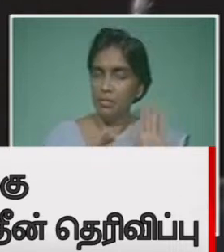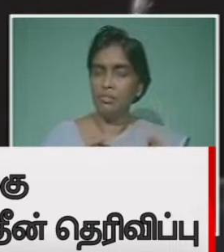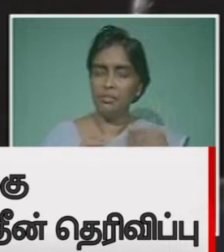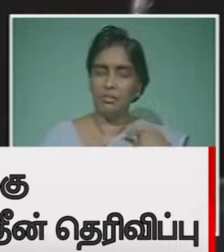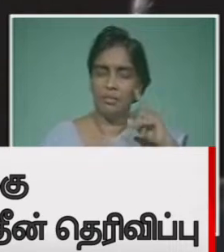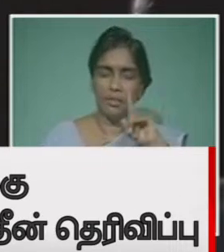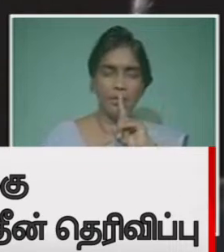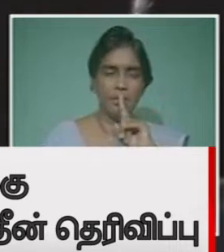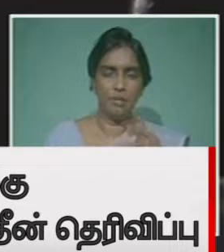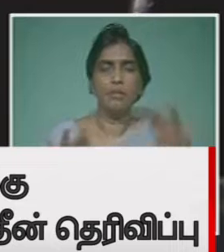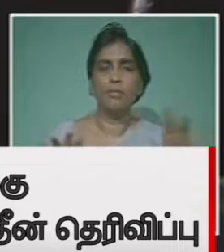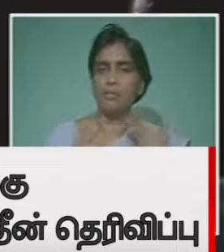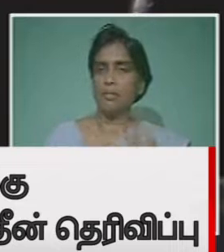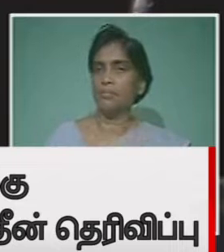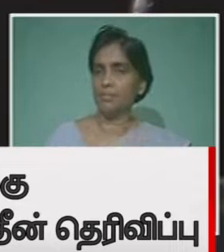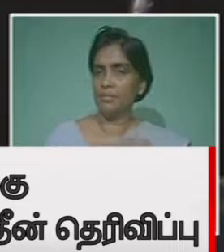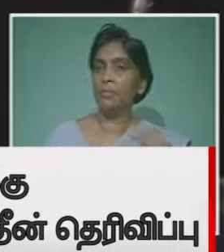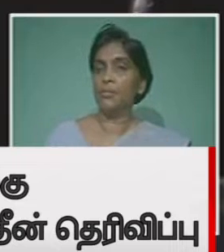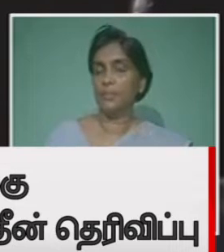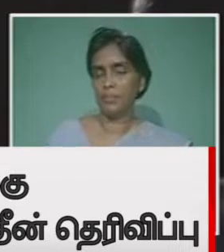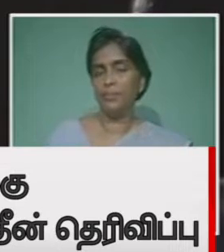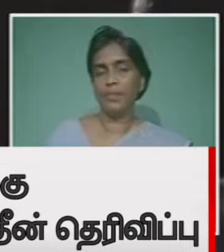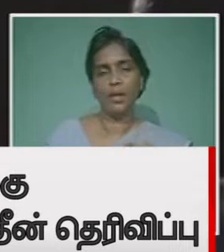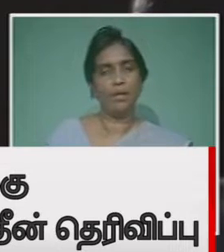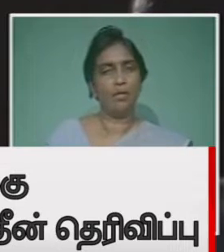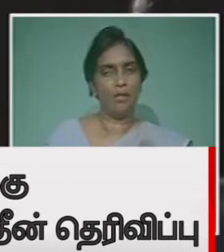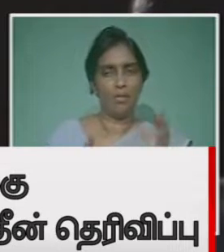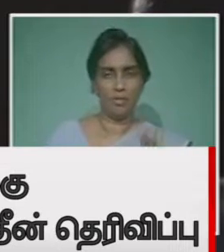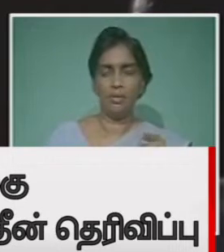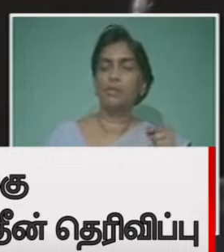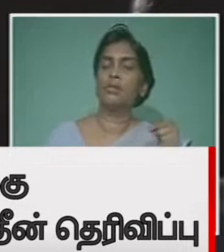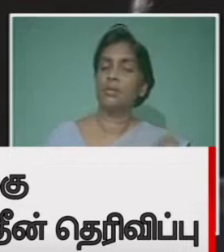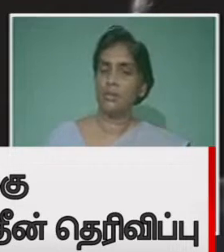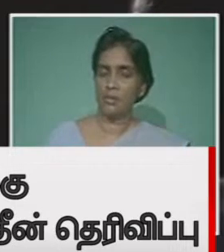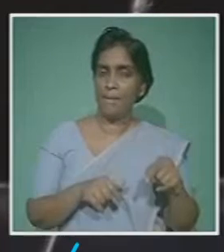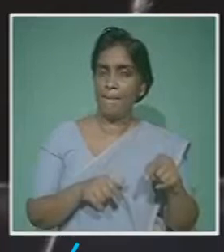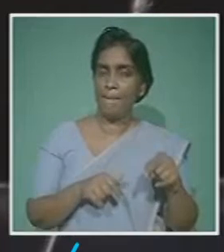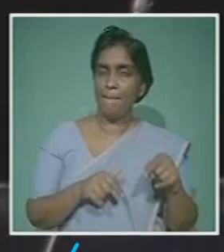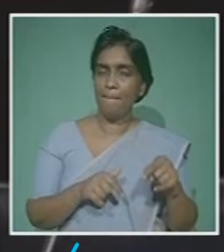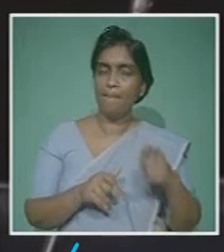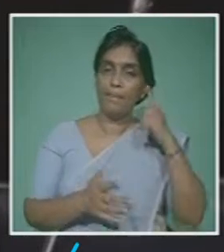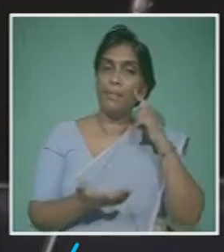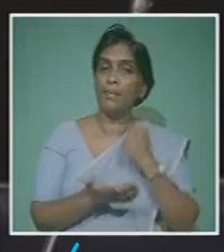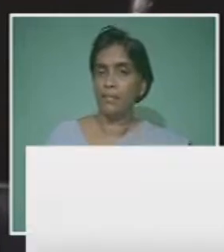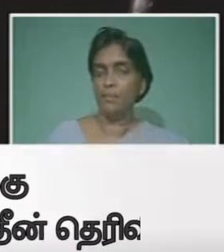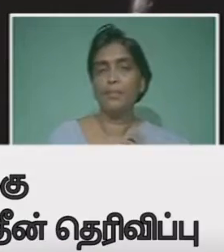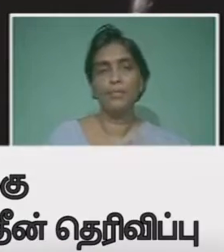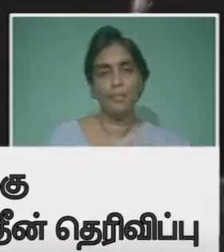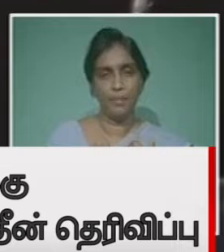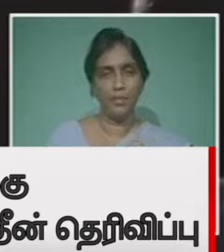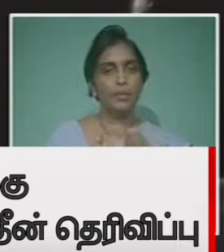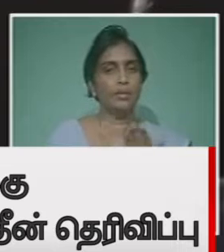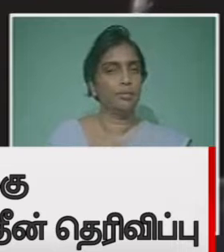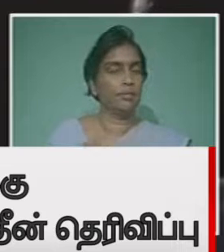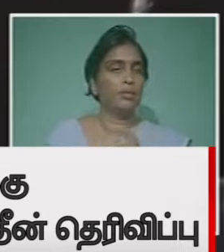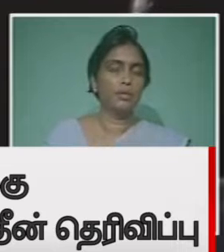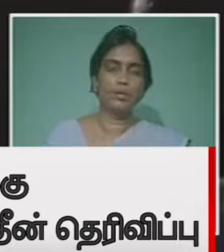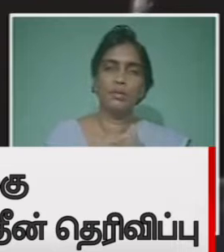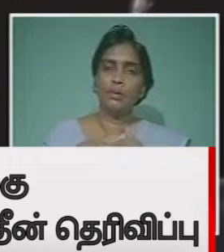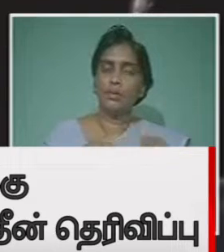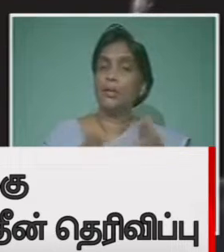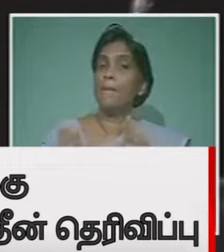கொடுத்துள்ளதாகவும் நாடாளுமன்ற உறுப்பினர் ரிஷாட் பதியுதீன் தெரிவித்துள்ளார். இதேவேளை பொருட்களின் விலை, மண்ணெண்ணெய் விலையால் மீனவர்களின் பிரச்சினை